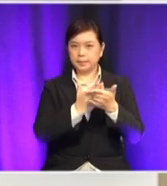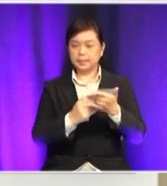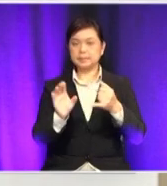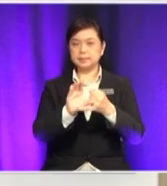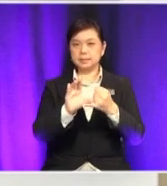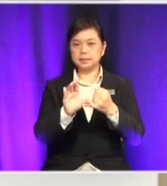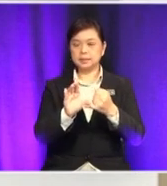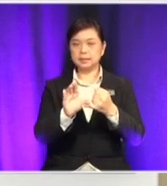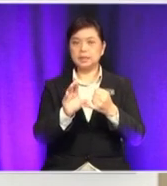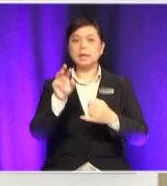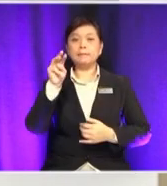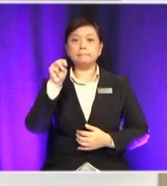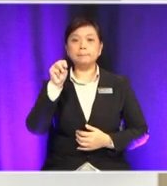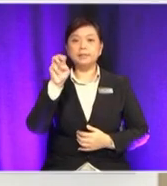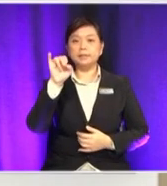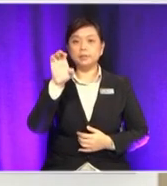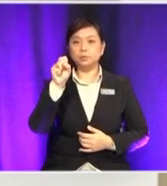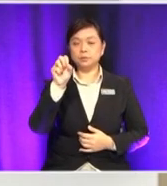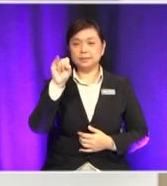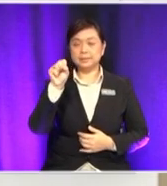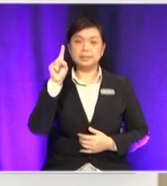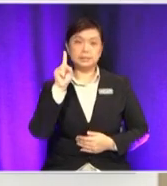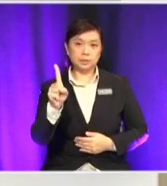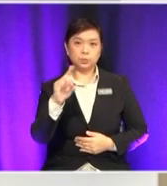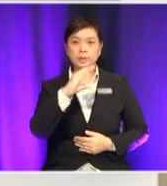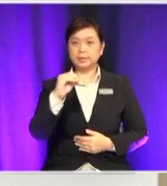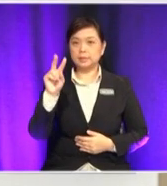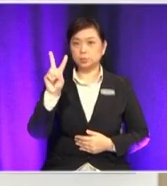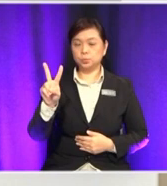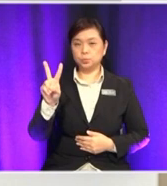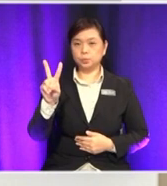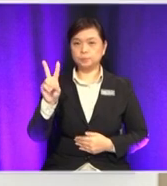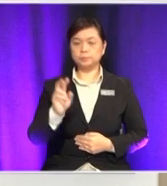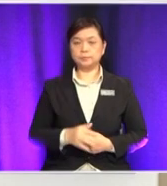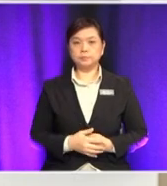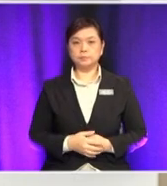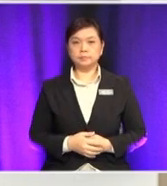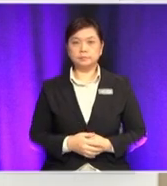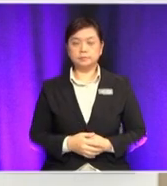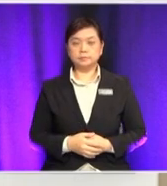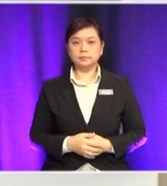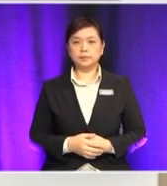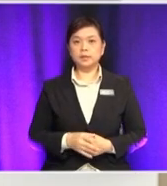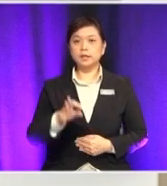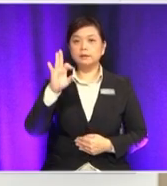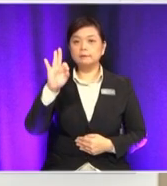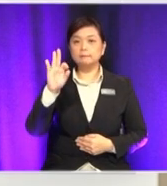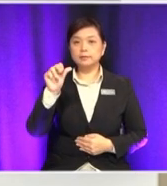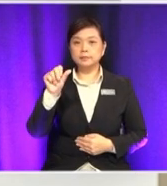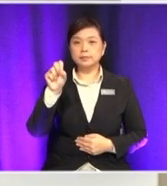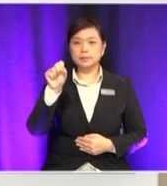meiosis 1 dan meiosis 2 dalam mitosis ada satu peringkat saja namun begitu fasa fasanya adalah